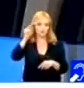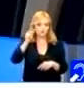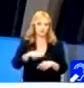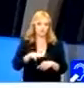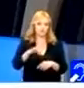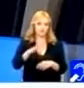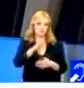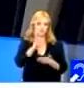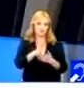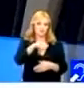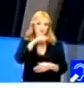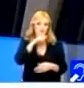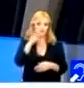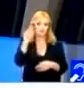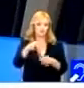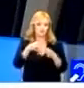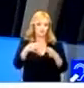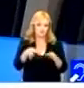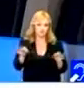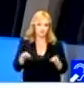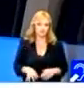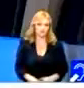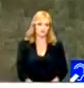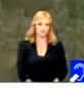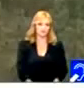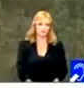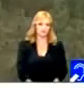în exclusivitate într-un reportaj semnat de Svetlana Gore.